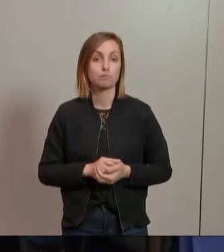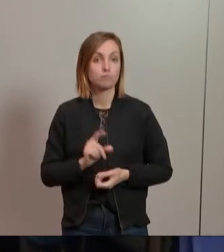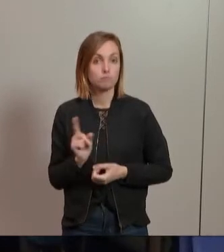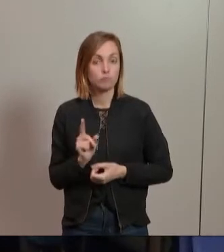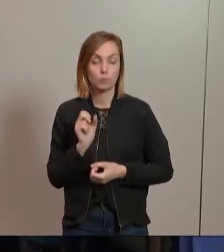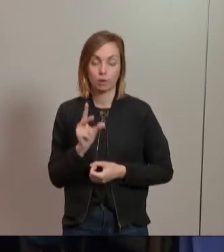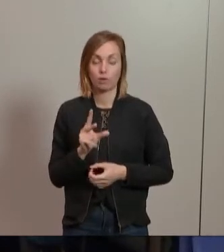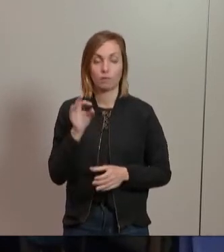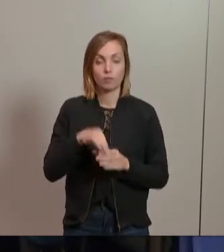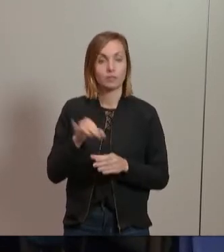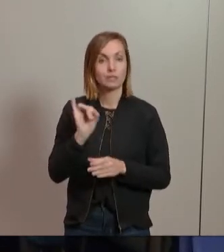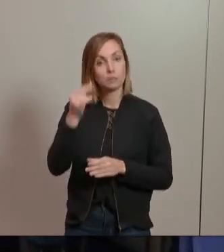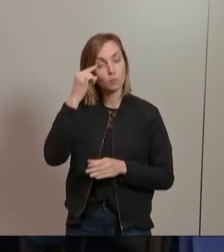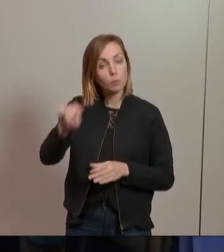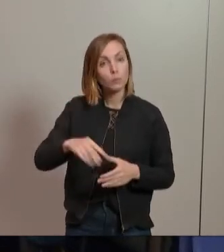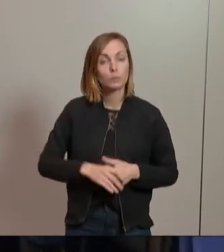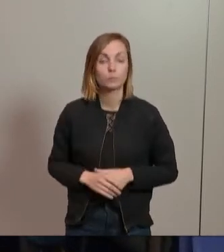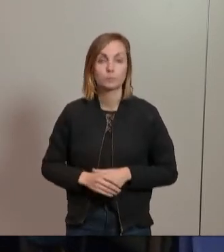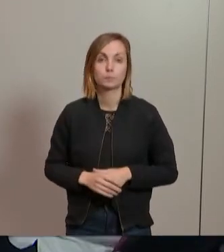Non, je la soumets donc au vote. Qui est pour ?